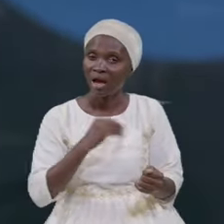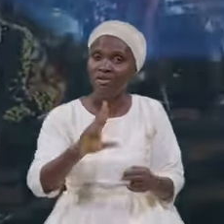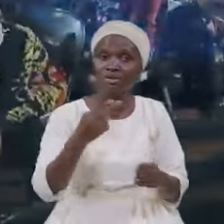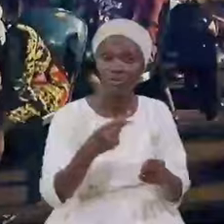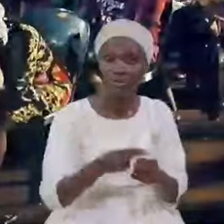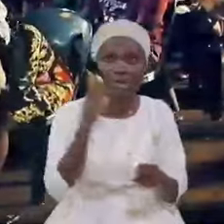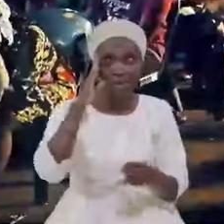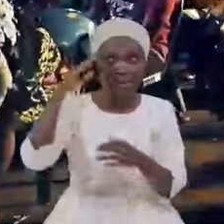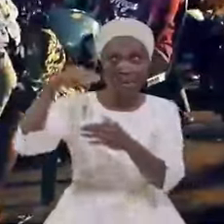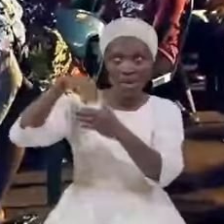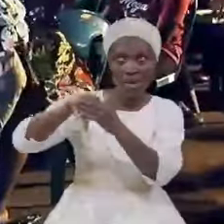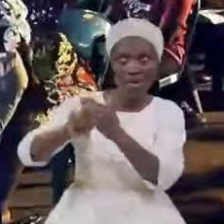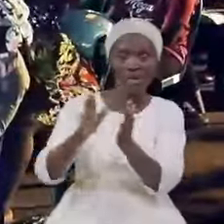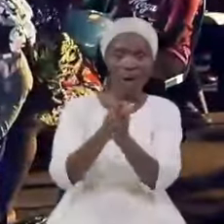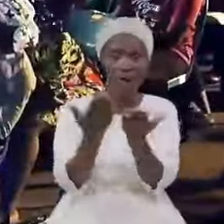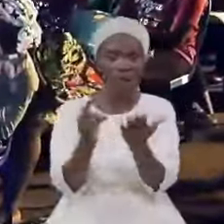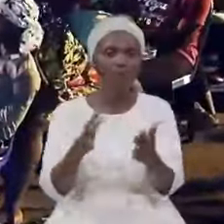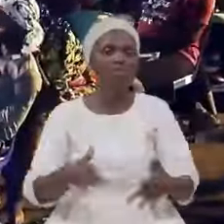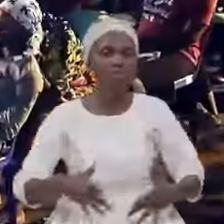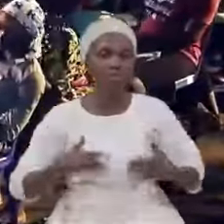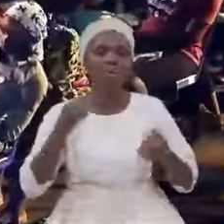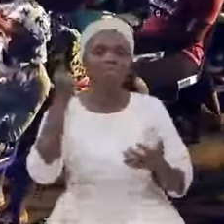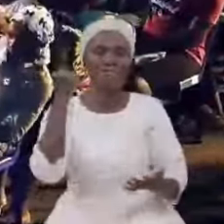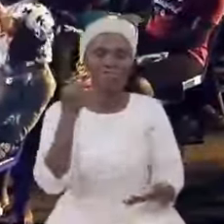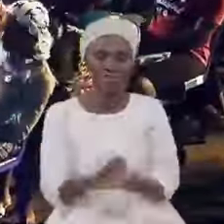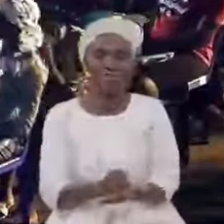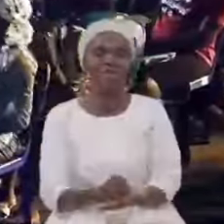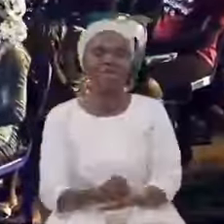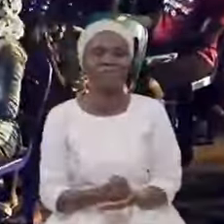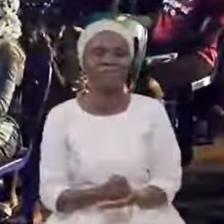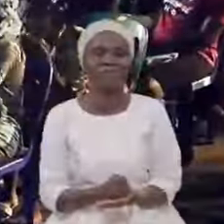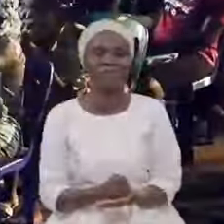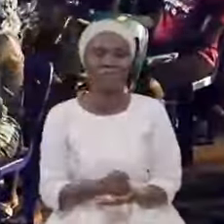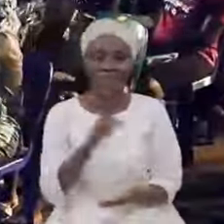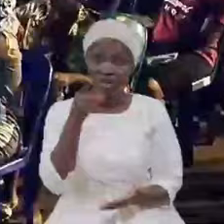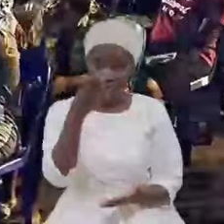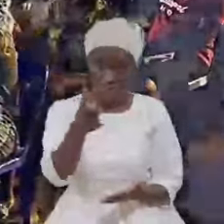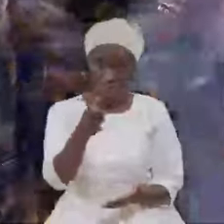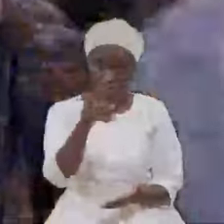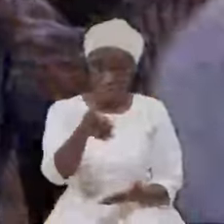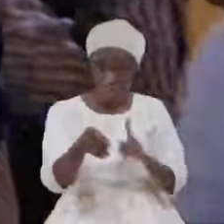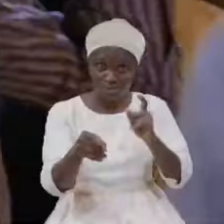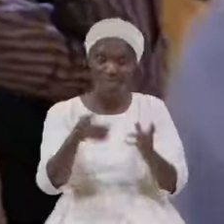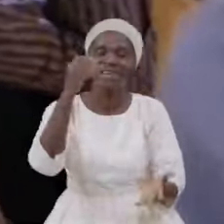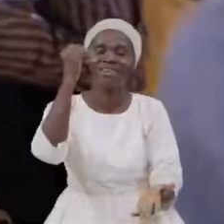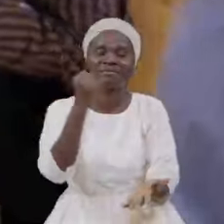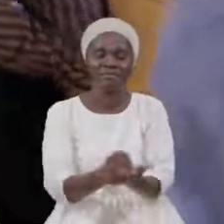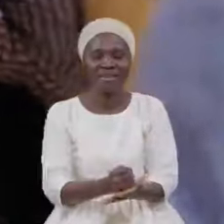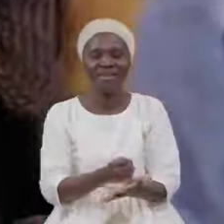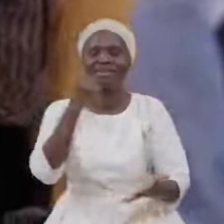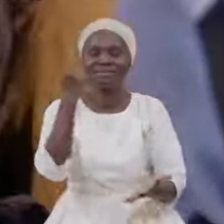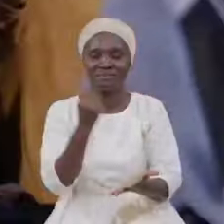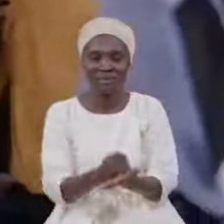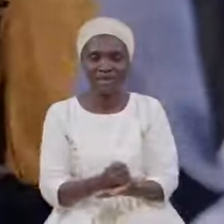de vie. Où est la personne dont je parle là-bas? Amen. Amen. J'ai dit